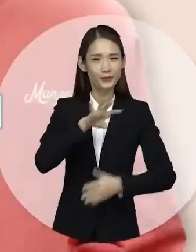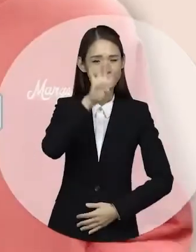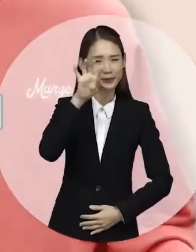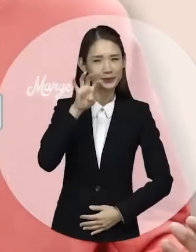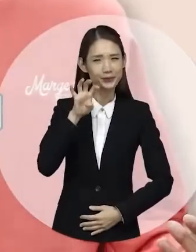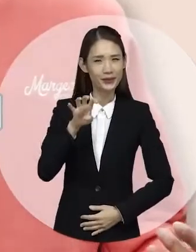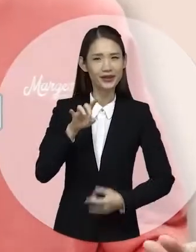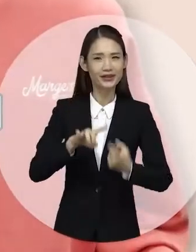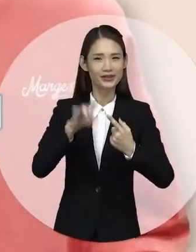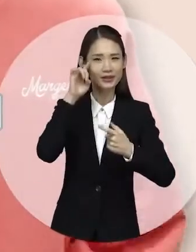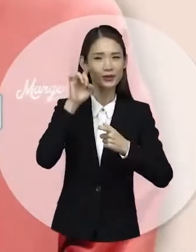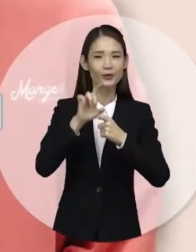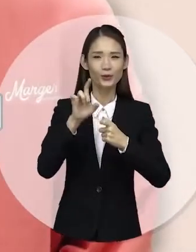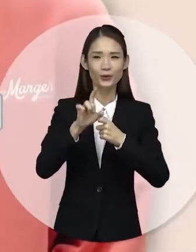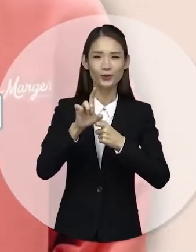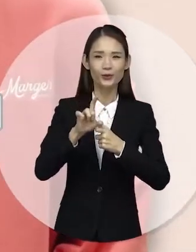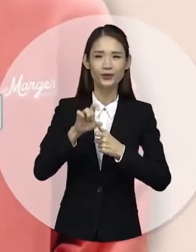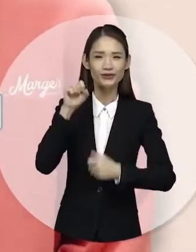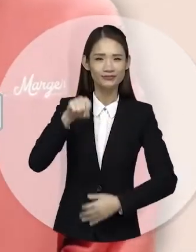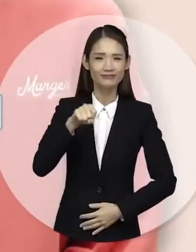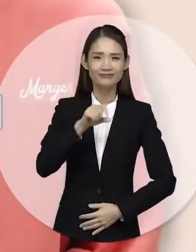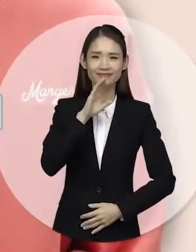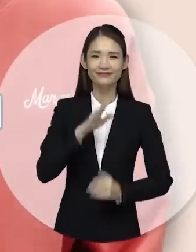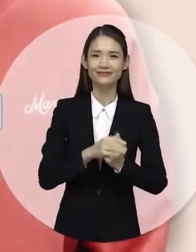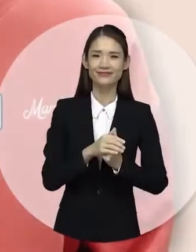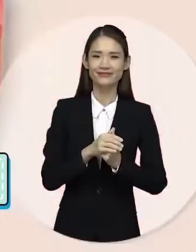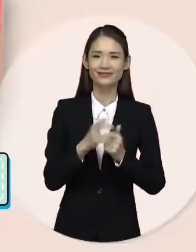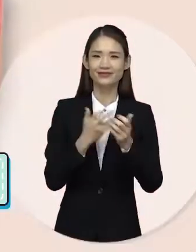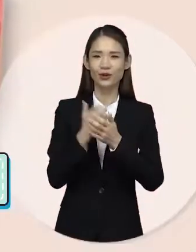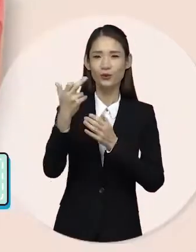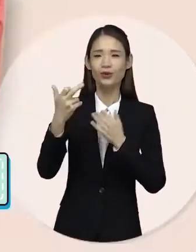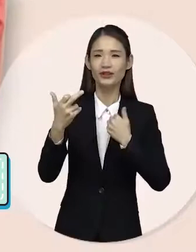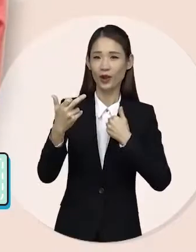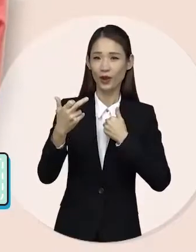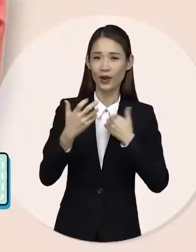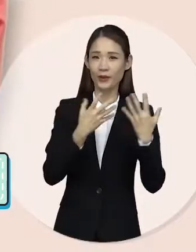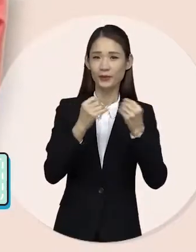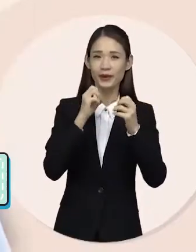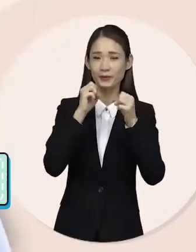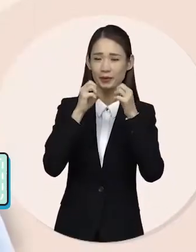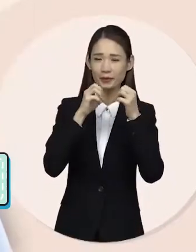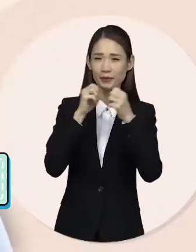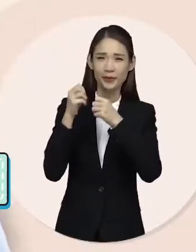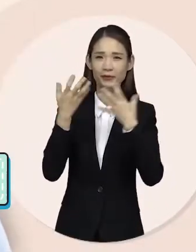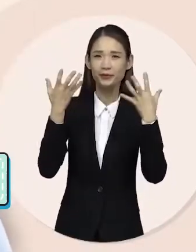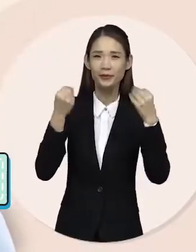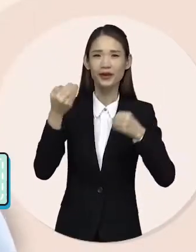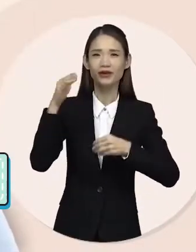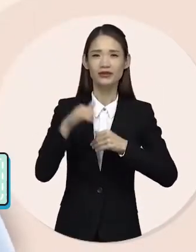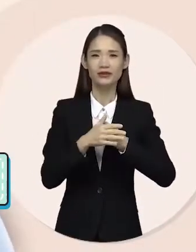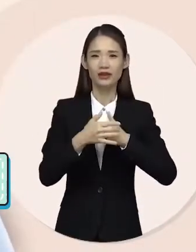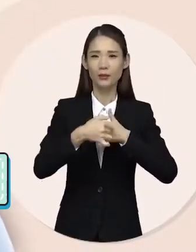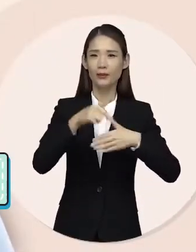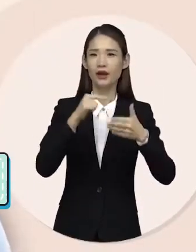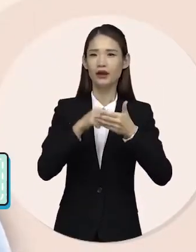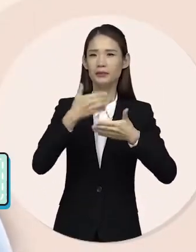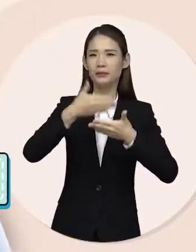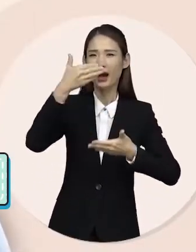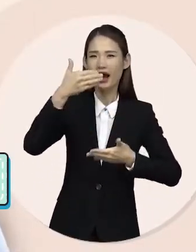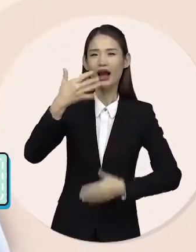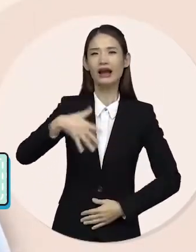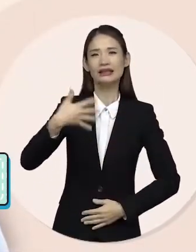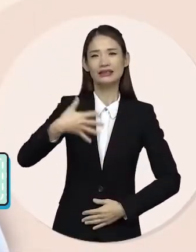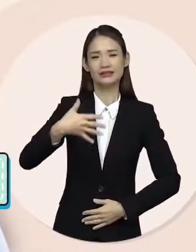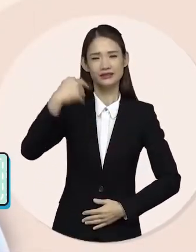있을까? 약간 이런 고민과 생각도 있었지. 그래서 한솔 오빠가 저에게 말은 많이 하는데 이 사람이 마음은 안